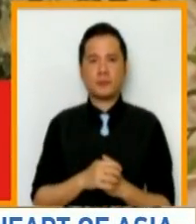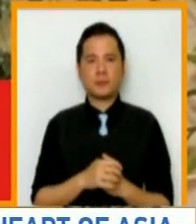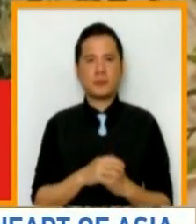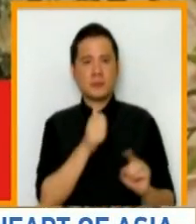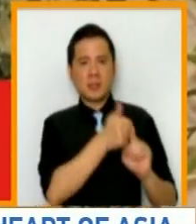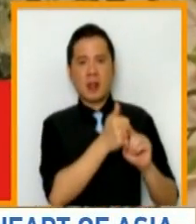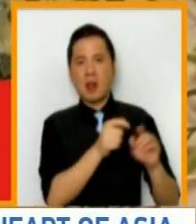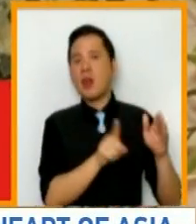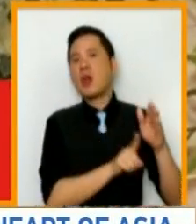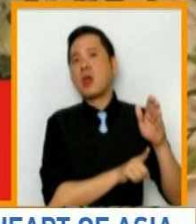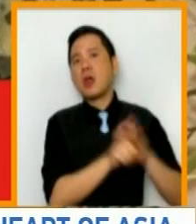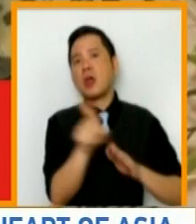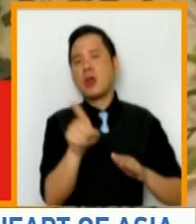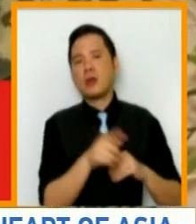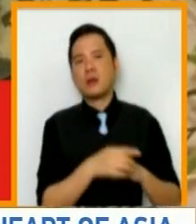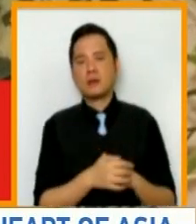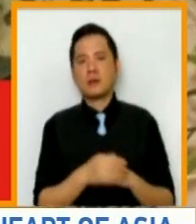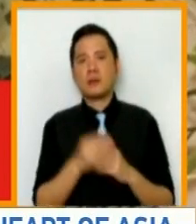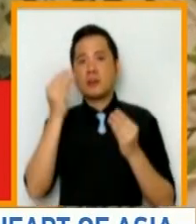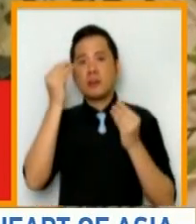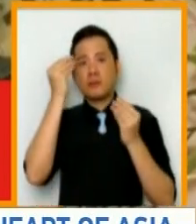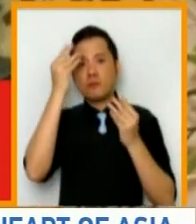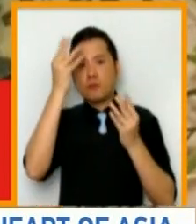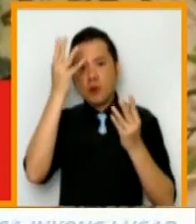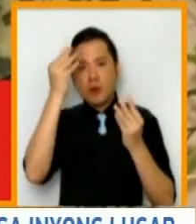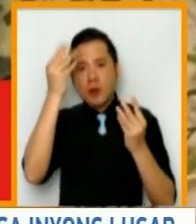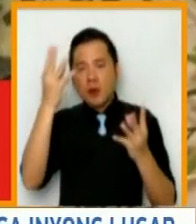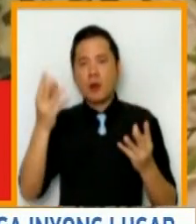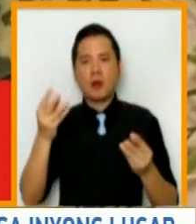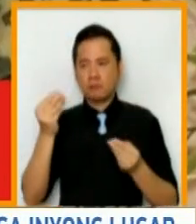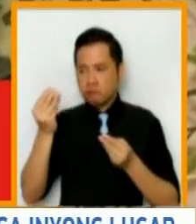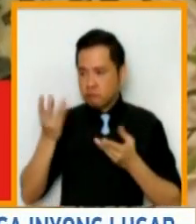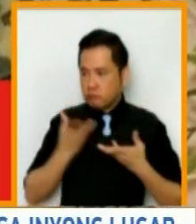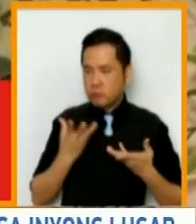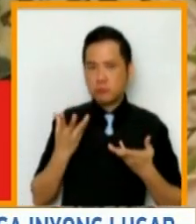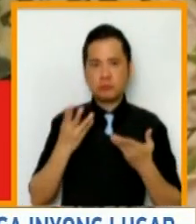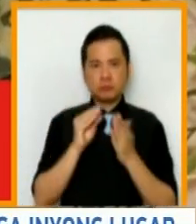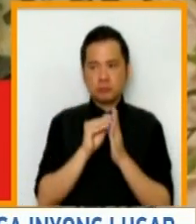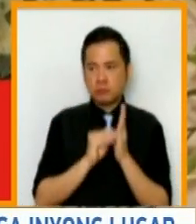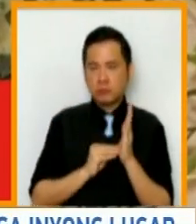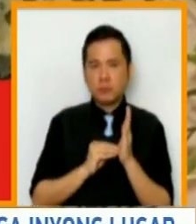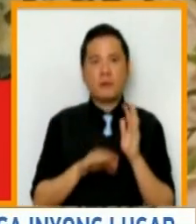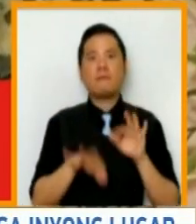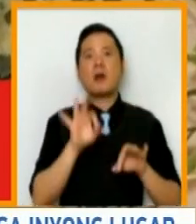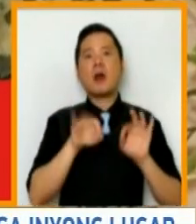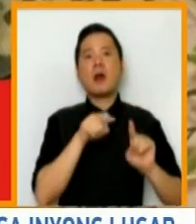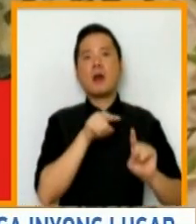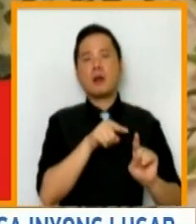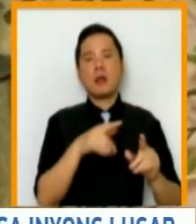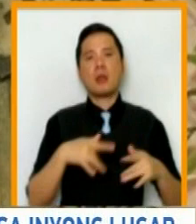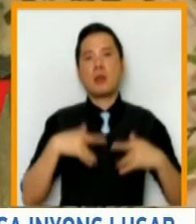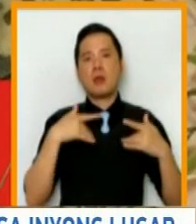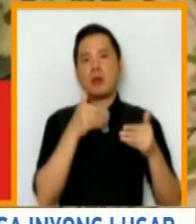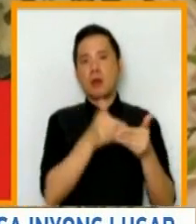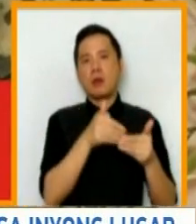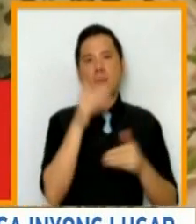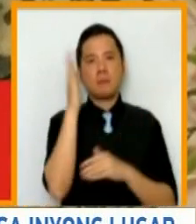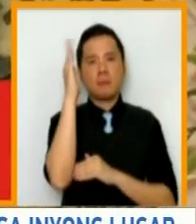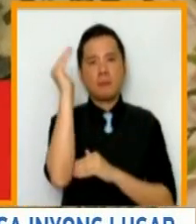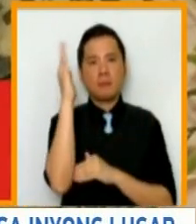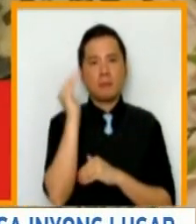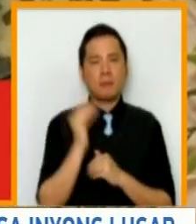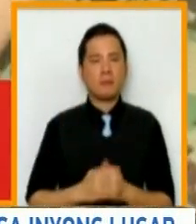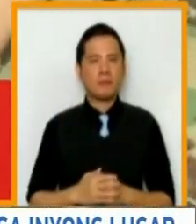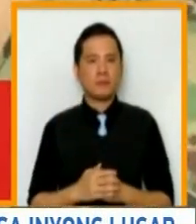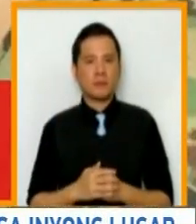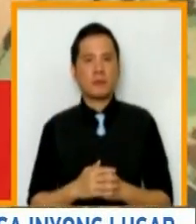base na rin doon sa mga kamag-anak ng biktima na nakita siya dito sa area ng Malate. Kaya ipinagbigay alam nila ito dito sa Malate